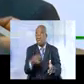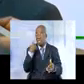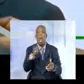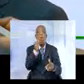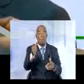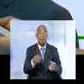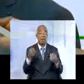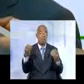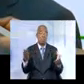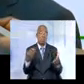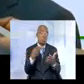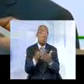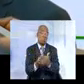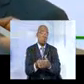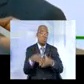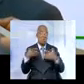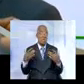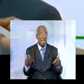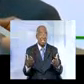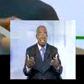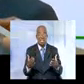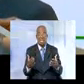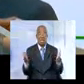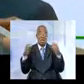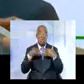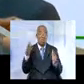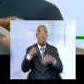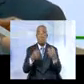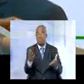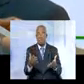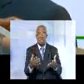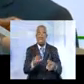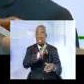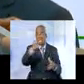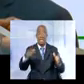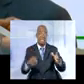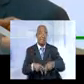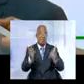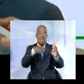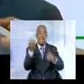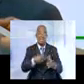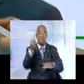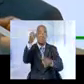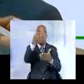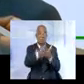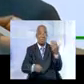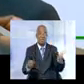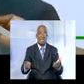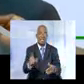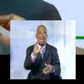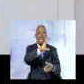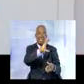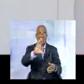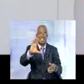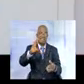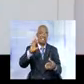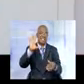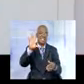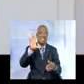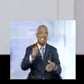20% des ménages ont des revenus compris entre 300 000 et 600 000 francs CFA. Et seulement 10% sont au-delà de 600 000.